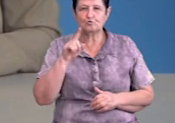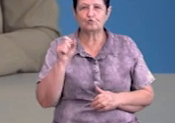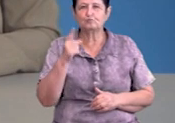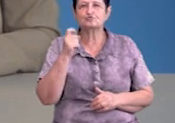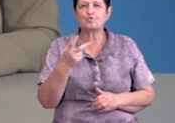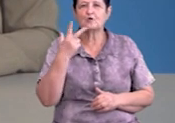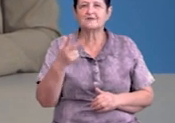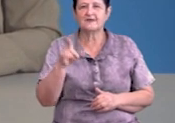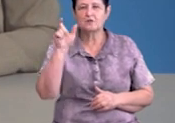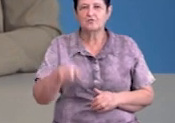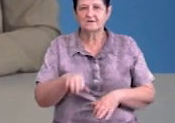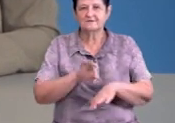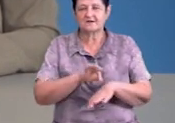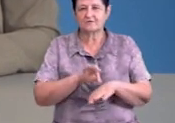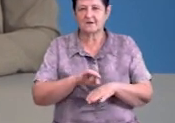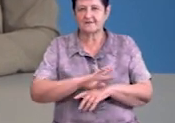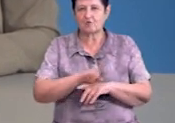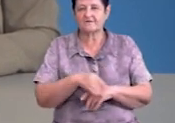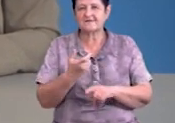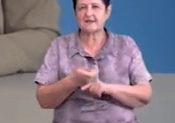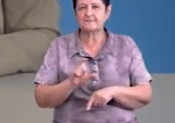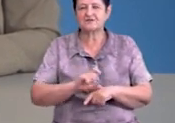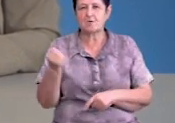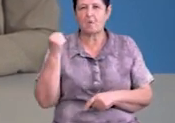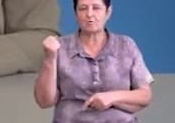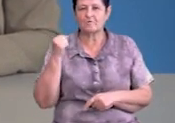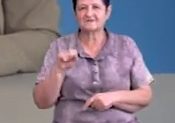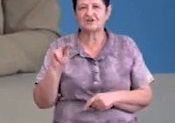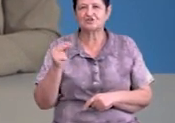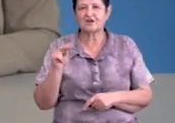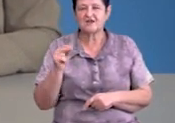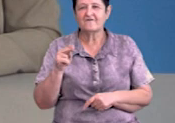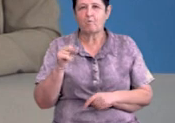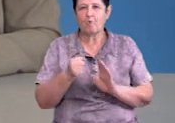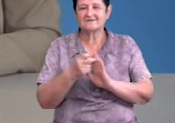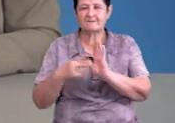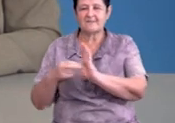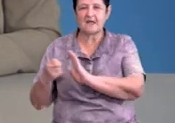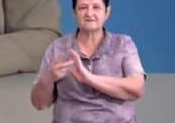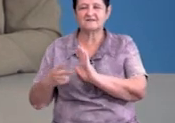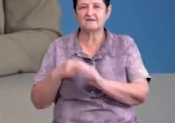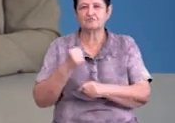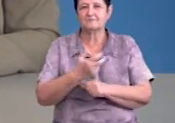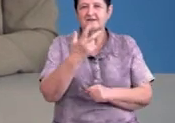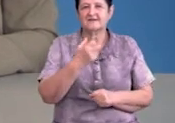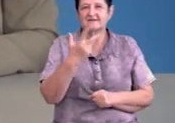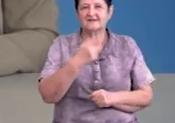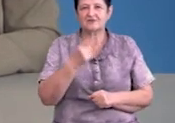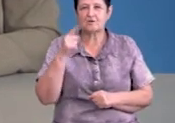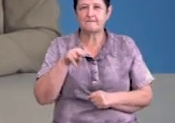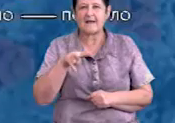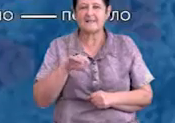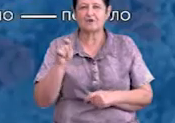людини захворіли на коронавірус, найбільше у Бобровицькому районі та Чернігові по 17. Зробили 331